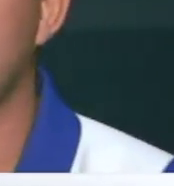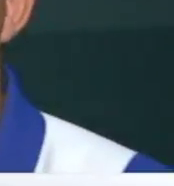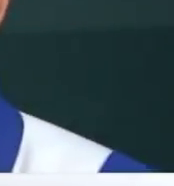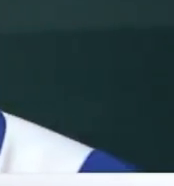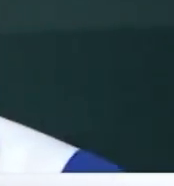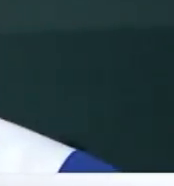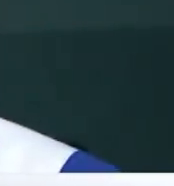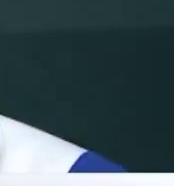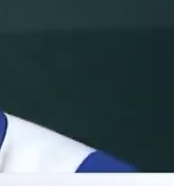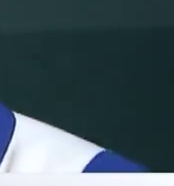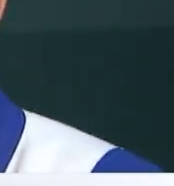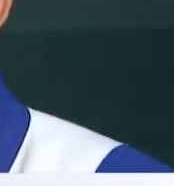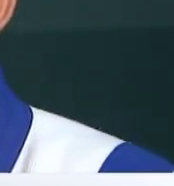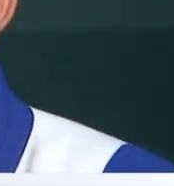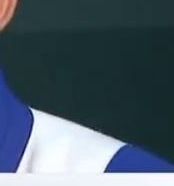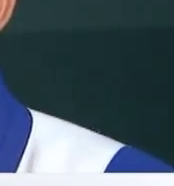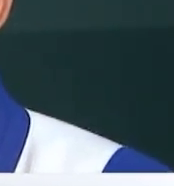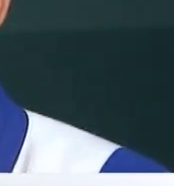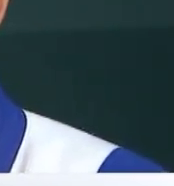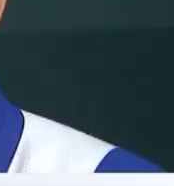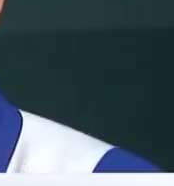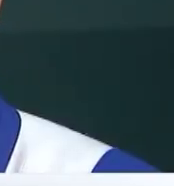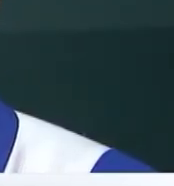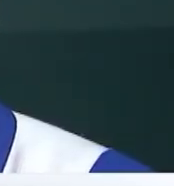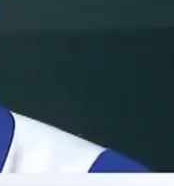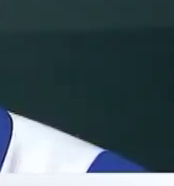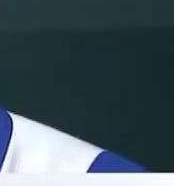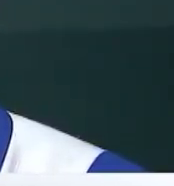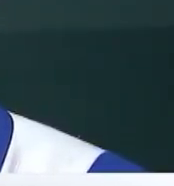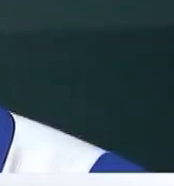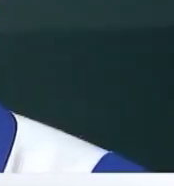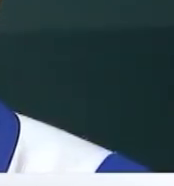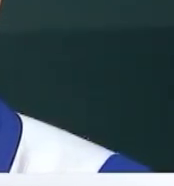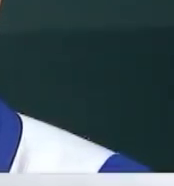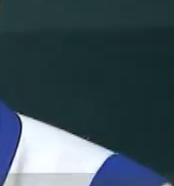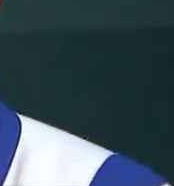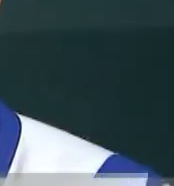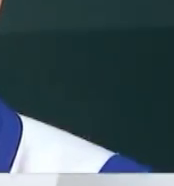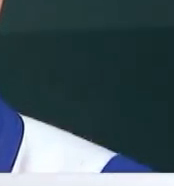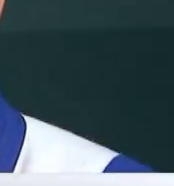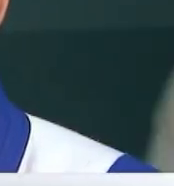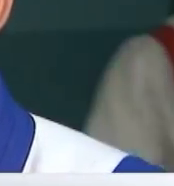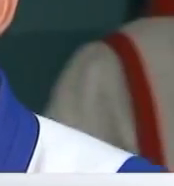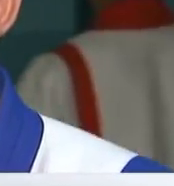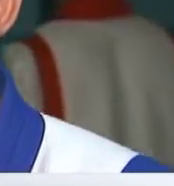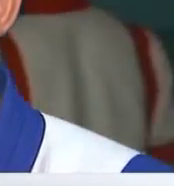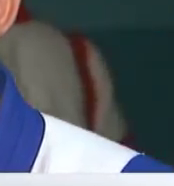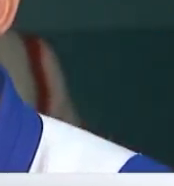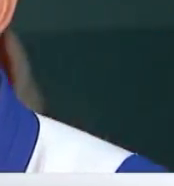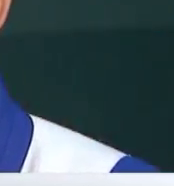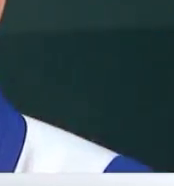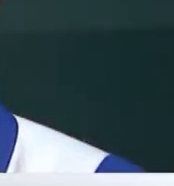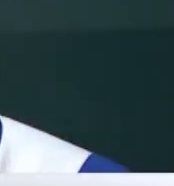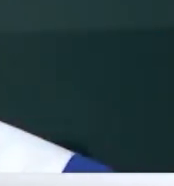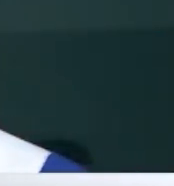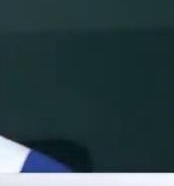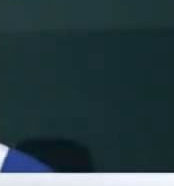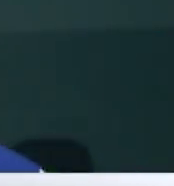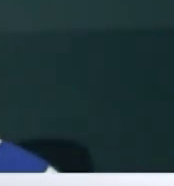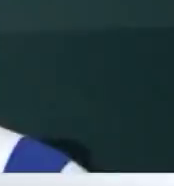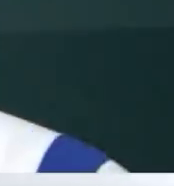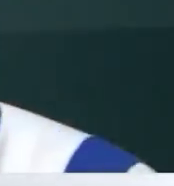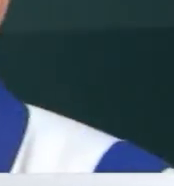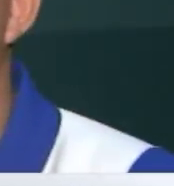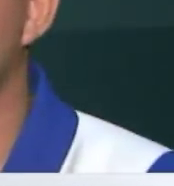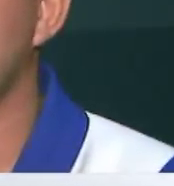Ол жігіт өте шебер, жоғары жігіт. Қазақстан барысында біраз үшінші орын, бірінші екінші орын алған. Былтырғы біз